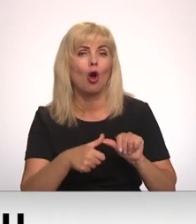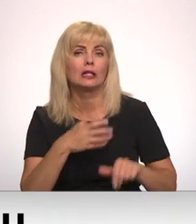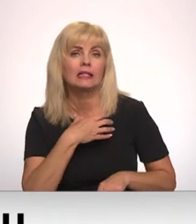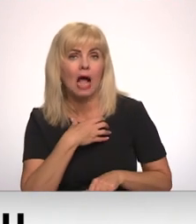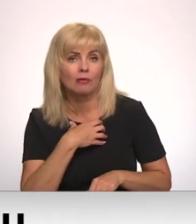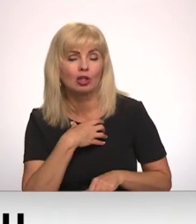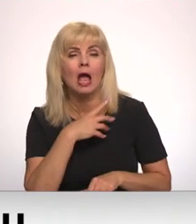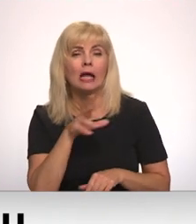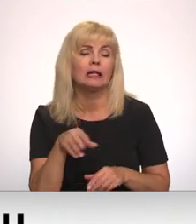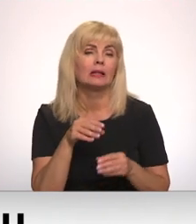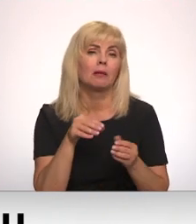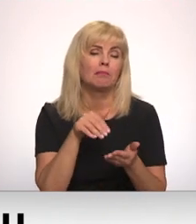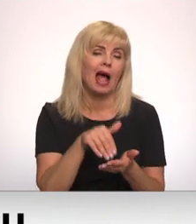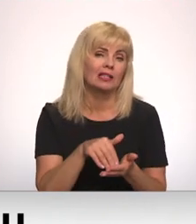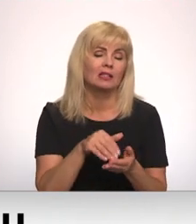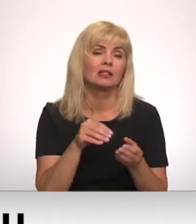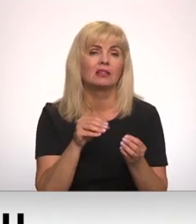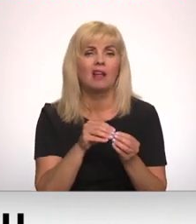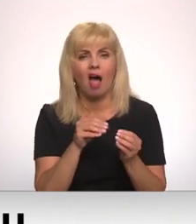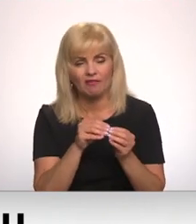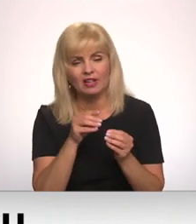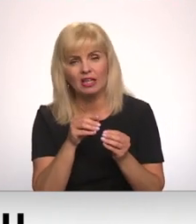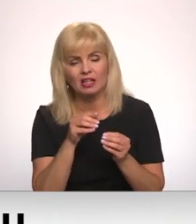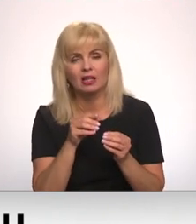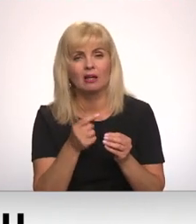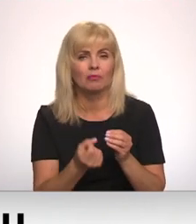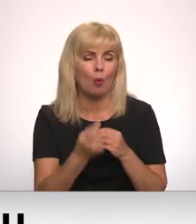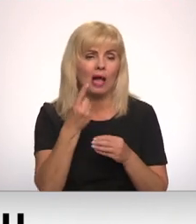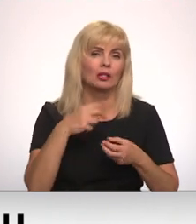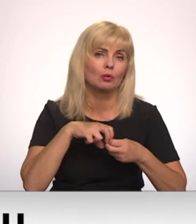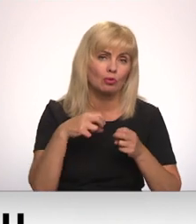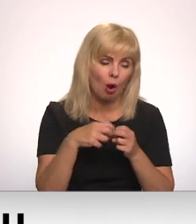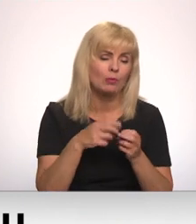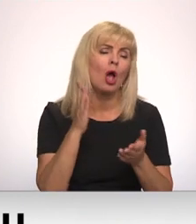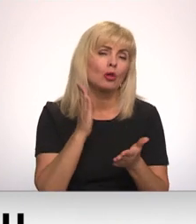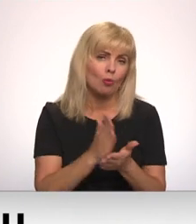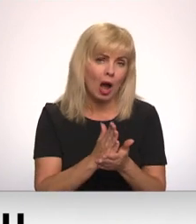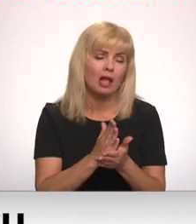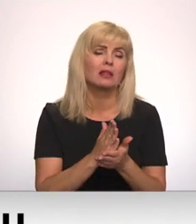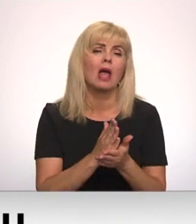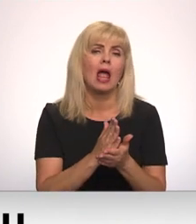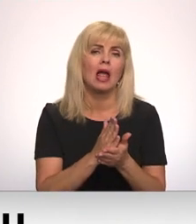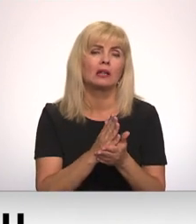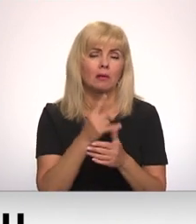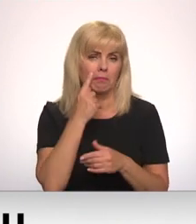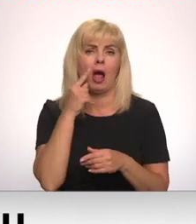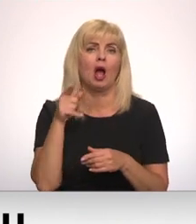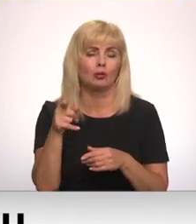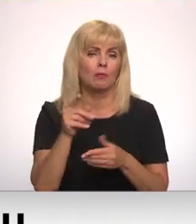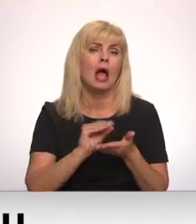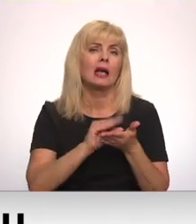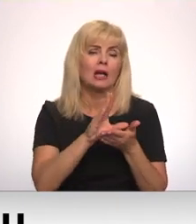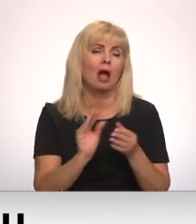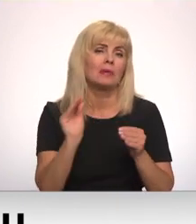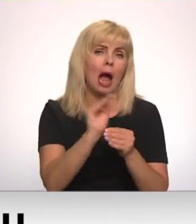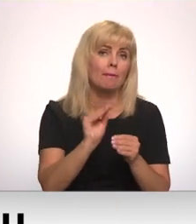kas pastāvīgi sāsinās, noteikti liks par sevi manīt un mums krājumi ir